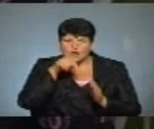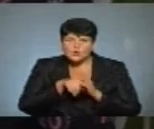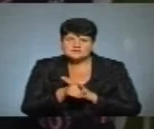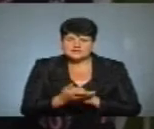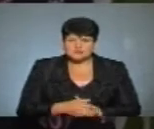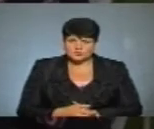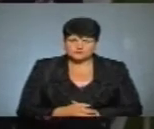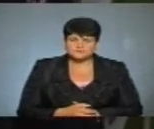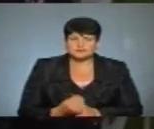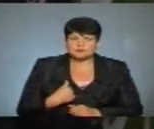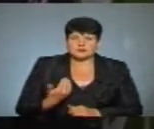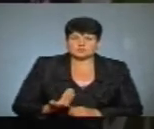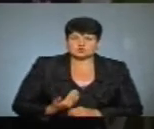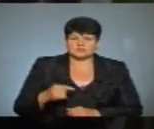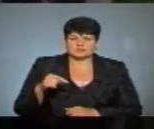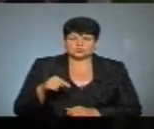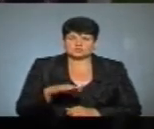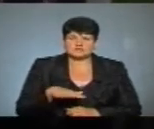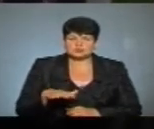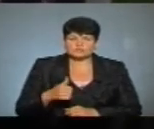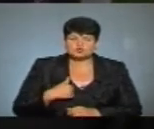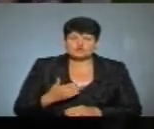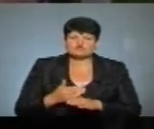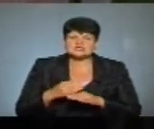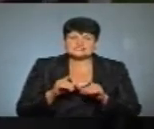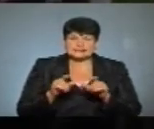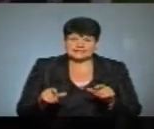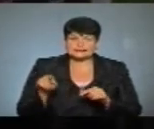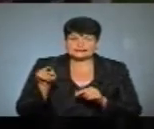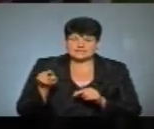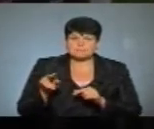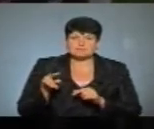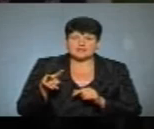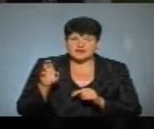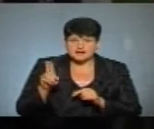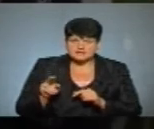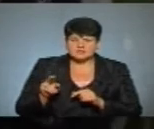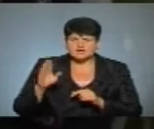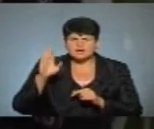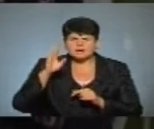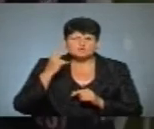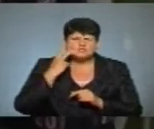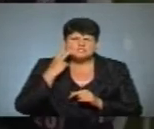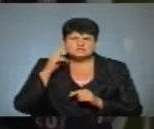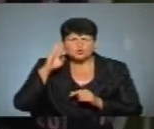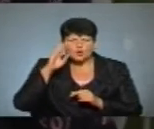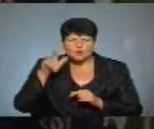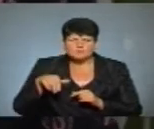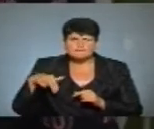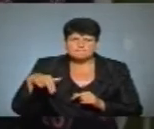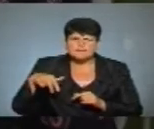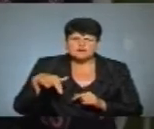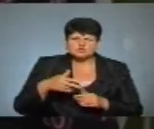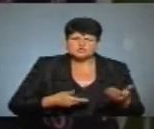От в нас, ну, ми проживали тут на території військової частини, і в нас там плац, і вони постійно хлопчиками маленькими